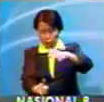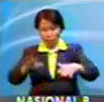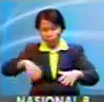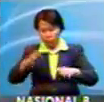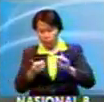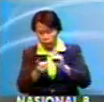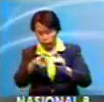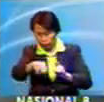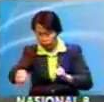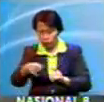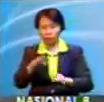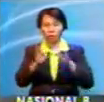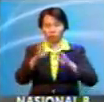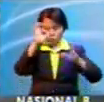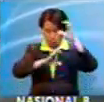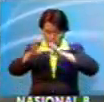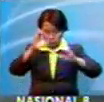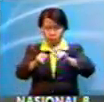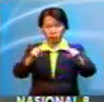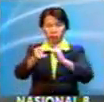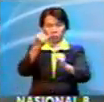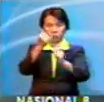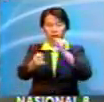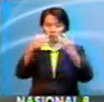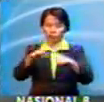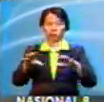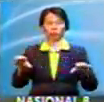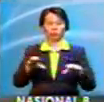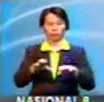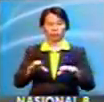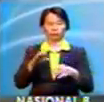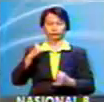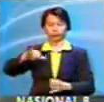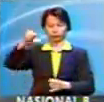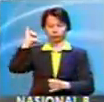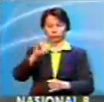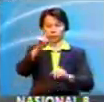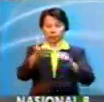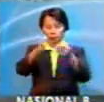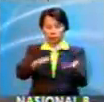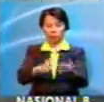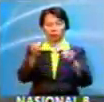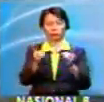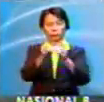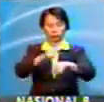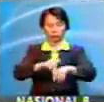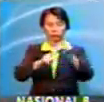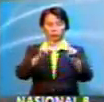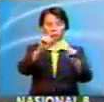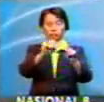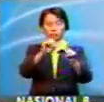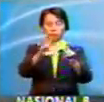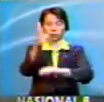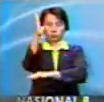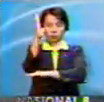belum ditemui walaupun pencarian di lokasi terakhir telah dilakukan. Semalam, satu mayat ditemui pada pukul 1:05